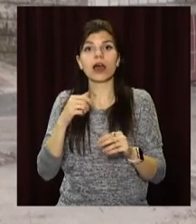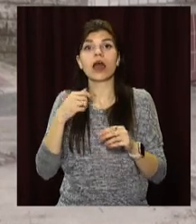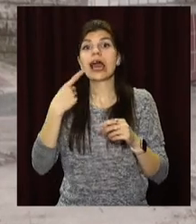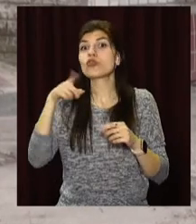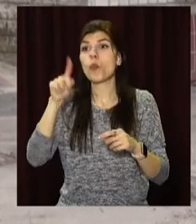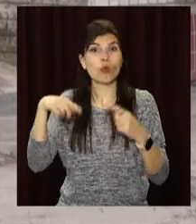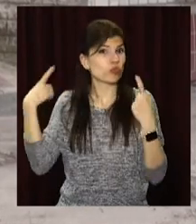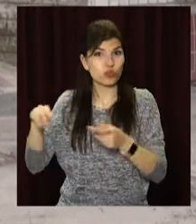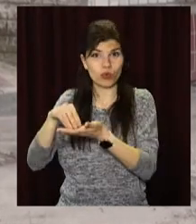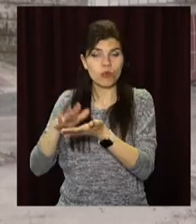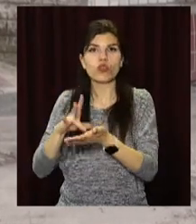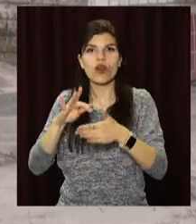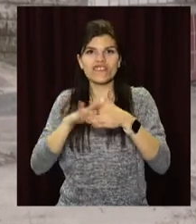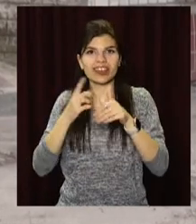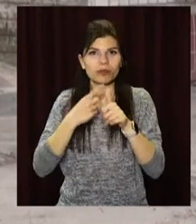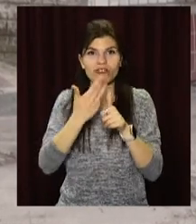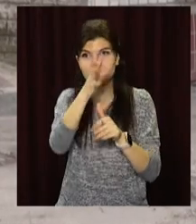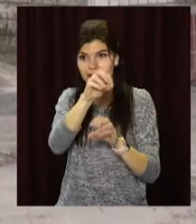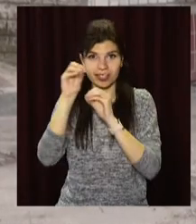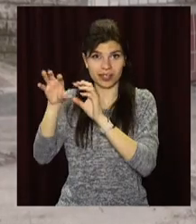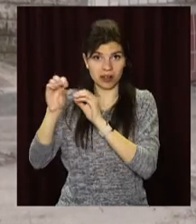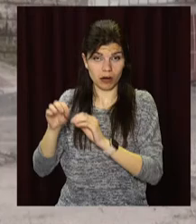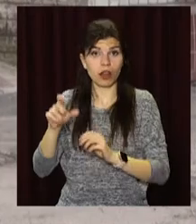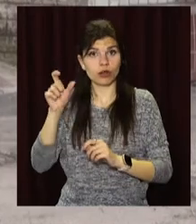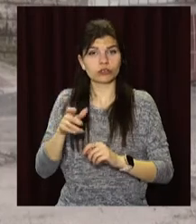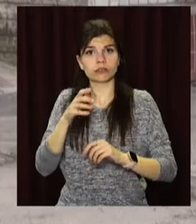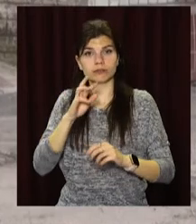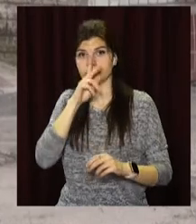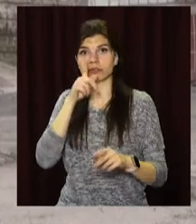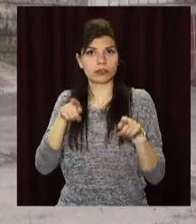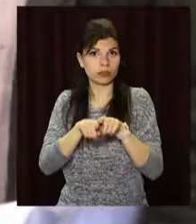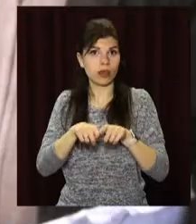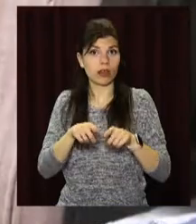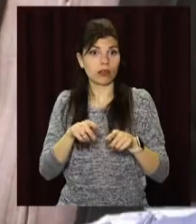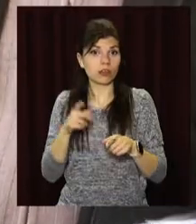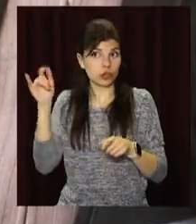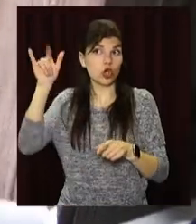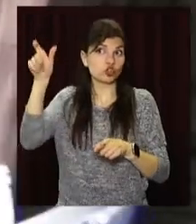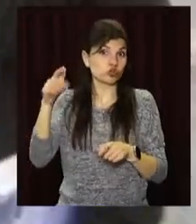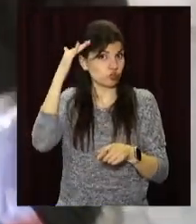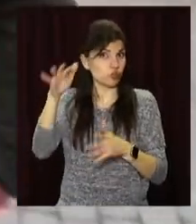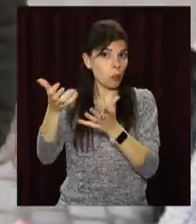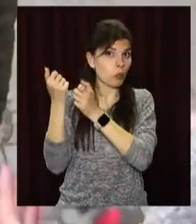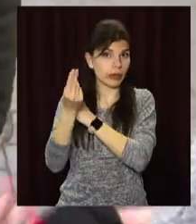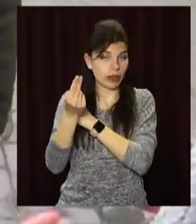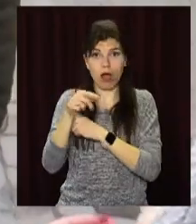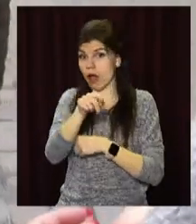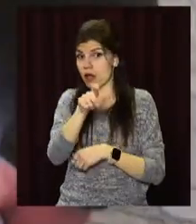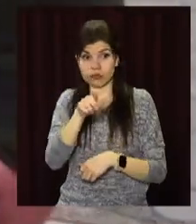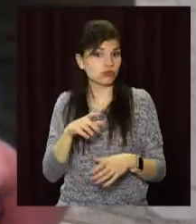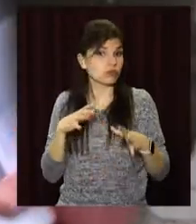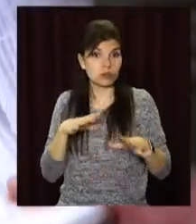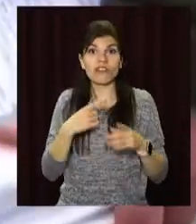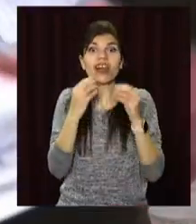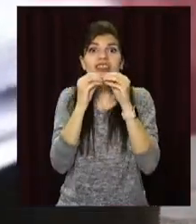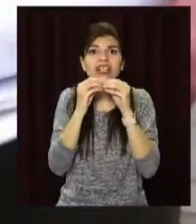номер, таким образом себе вертифікувати і відповідності підтвердити, що дійсно він та особа, і отримати. Саме так через інтернет на Ігоря і оформили